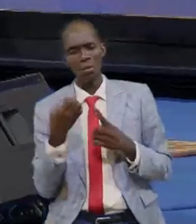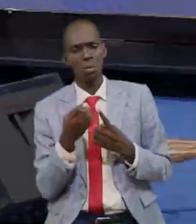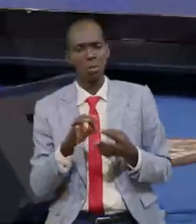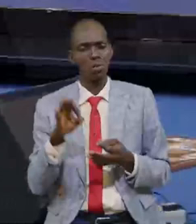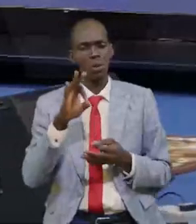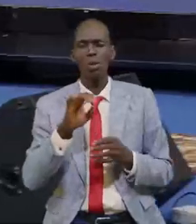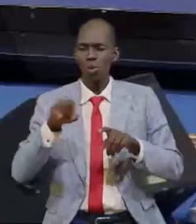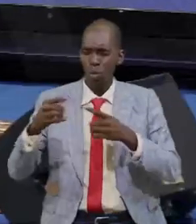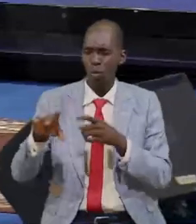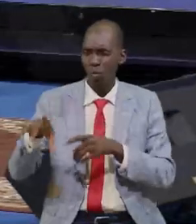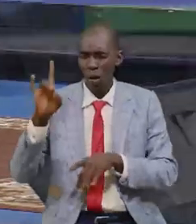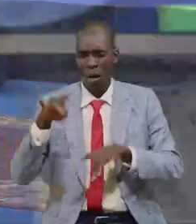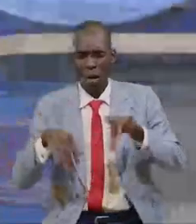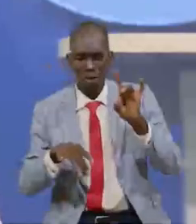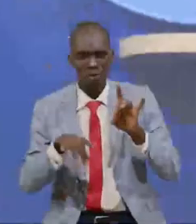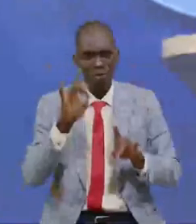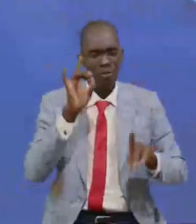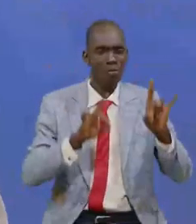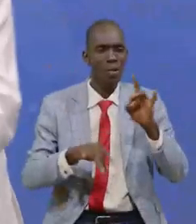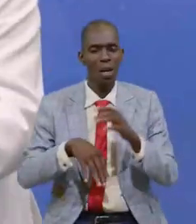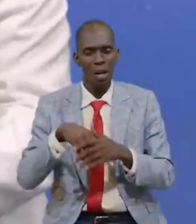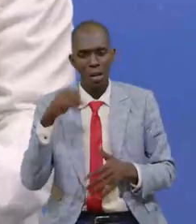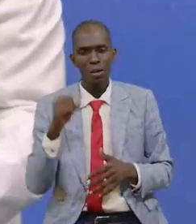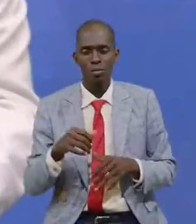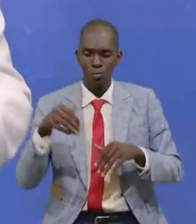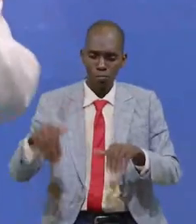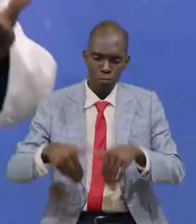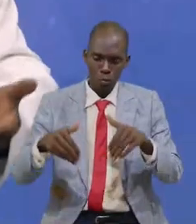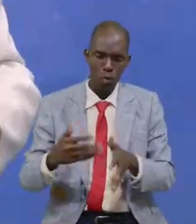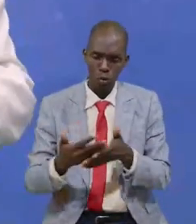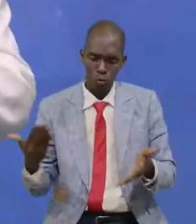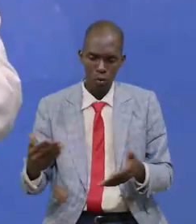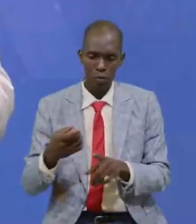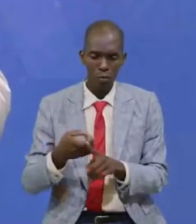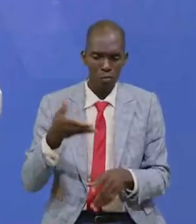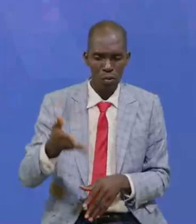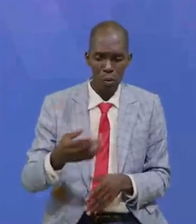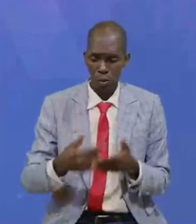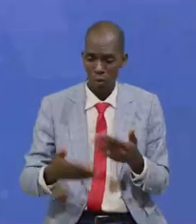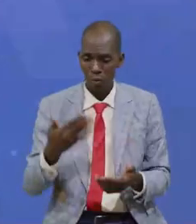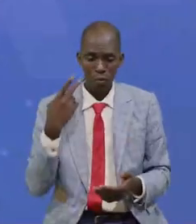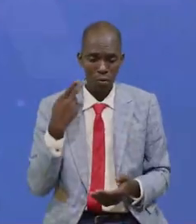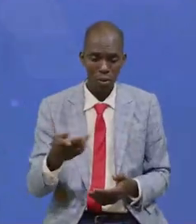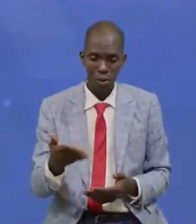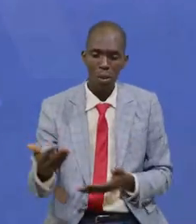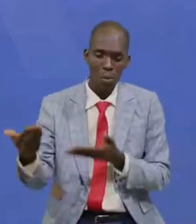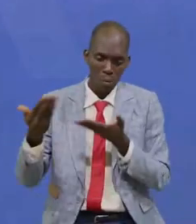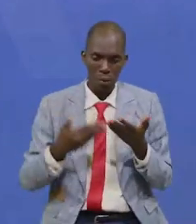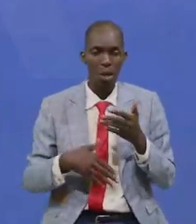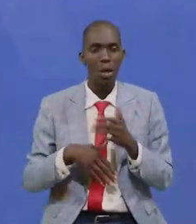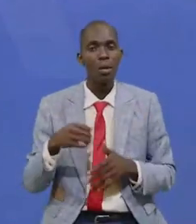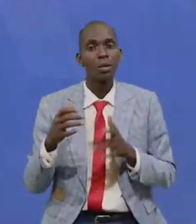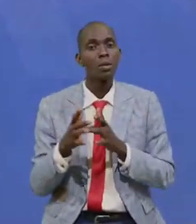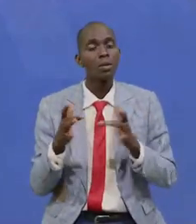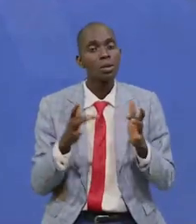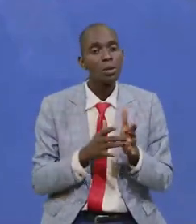dis que ce lieu, qu'il faut déterrer, il faut creuser quelque chose là-bas. Ce que tu creuses là-bas, ce que tu